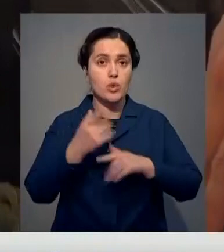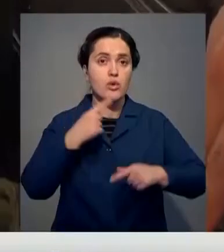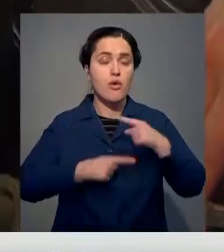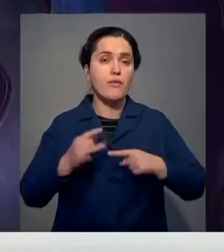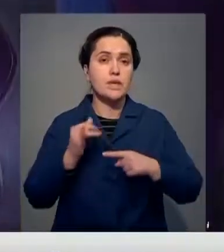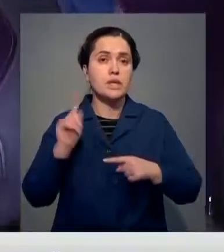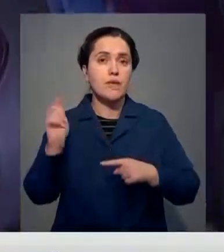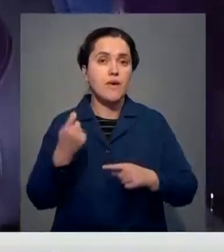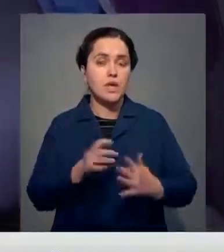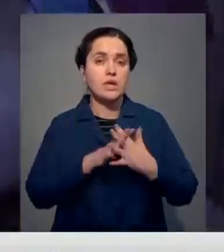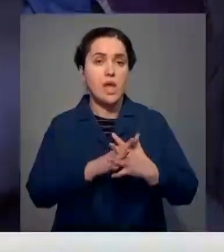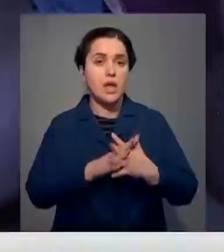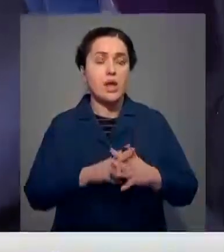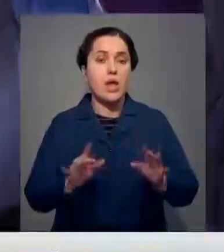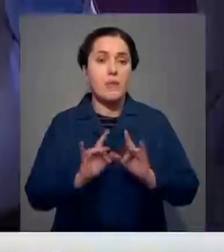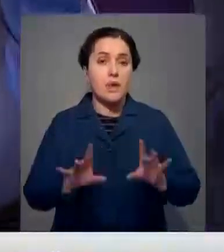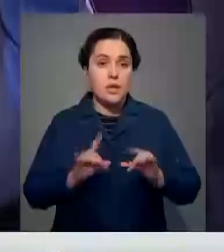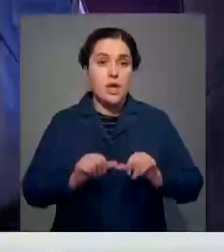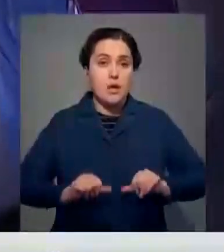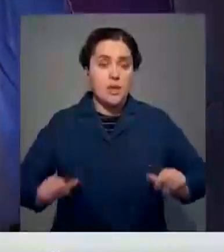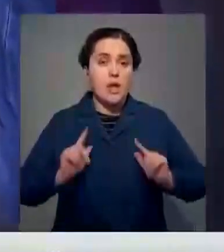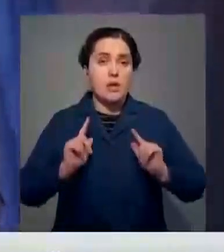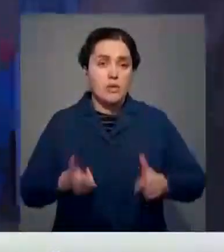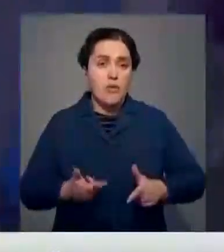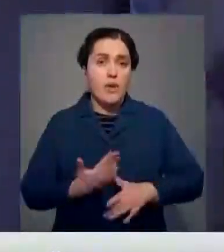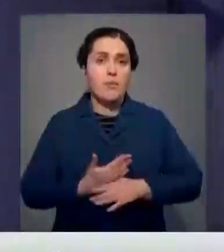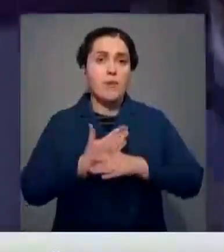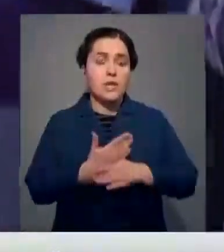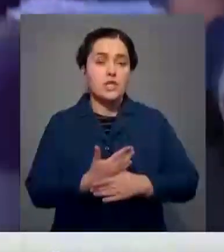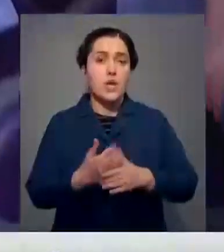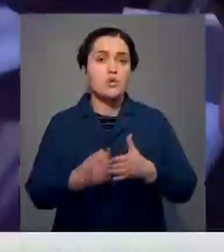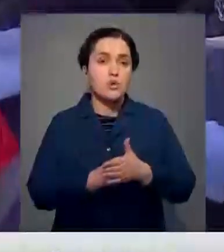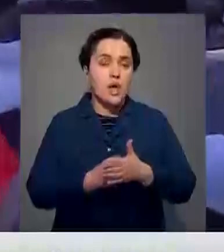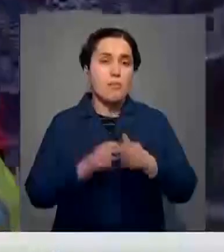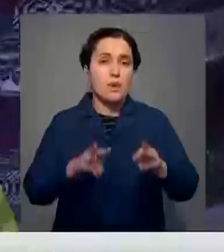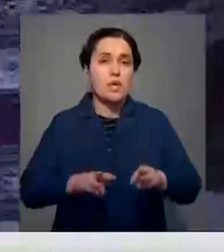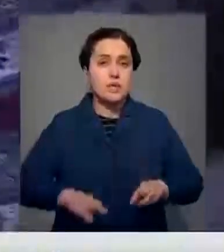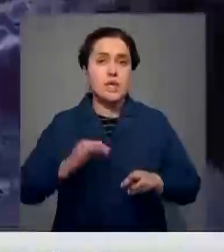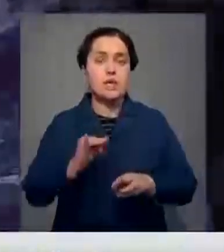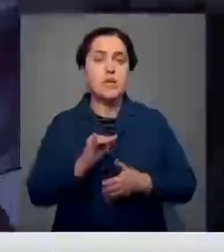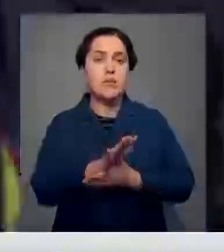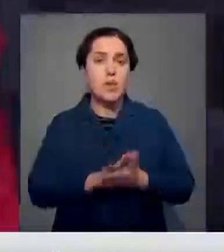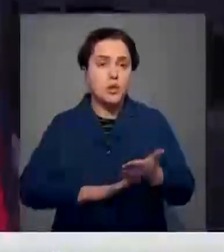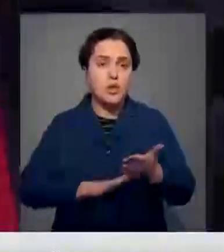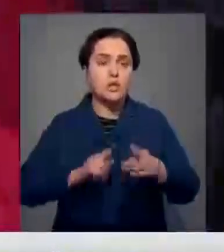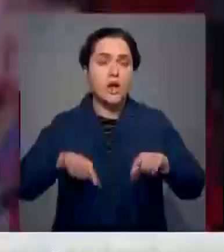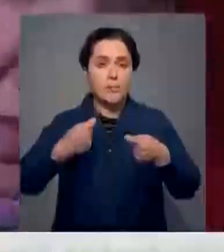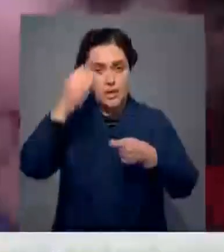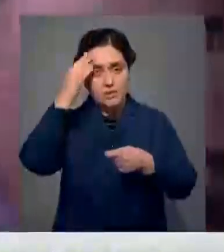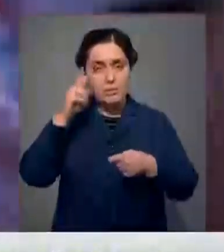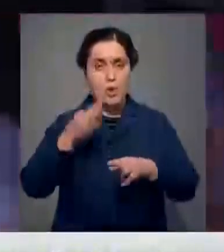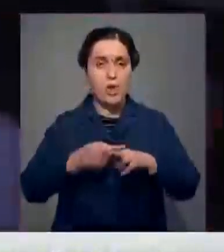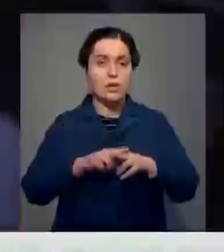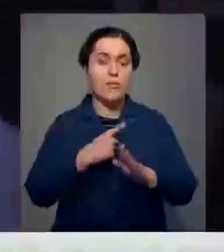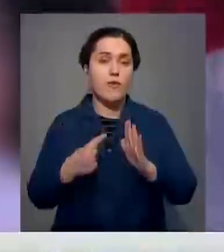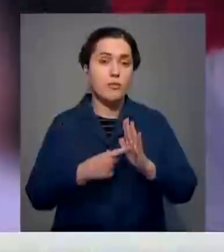из зон конфликтов. По его словам, комитет готов поддержать усилия правительства нашей страны и продолжить обмен мнениями по этому вопросу.